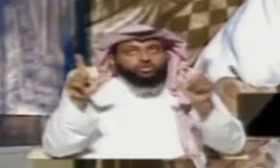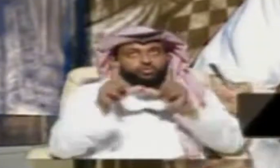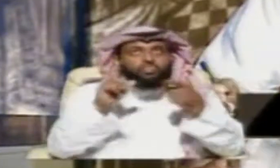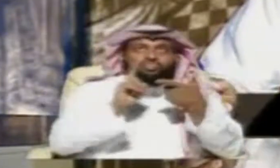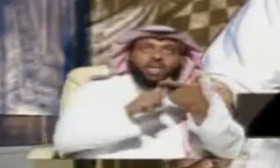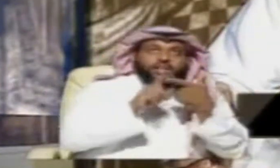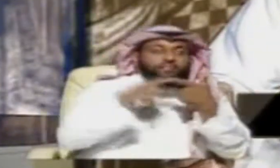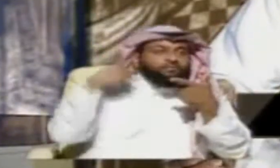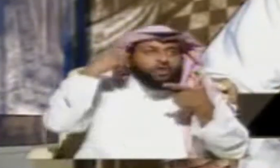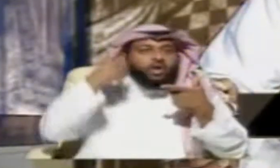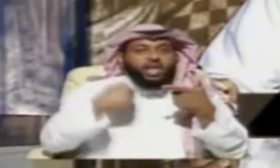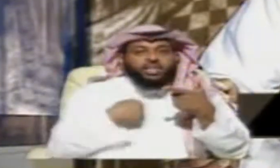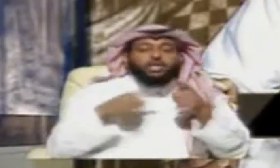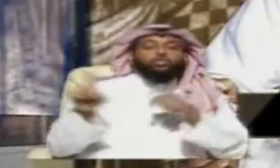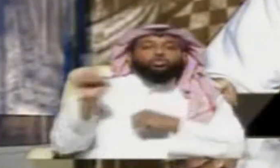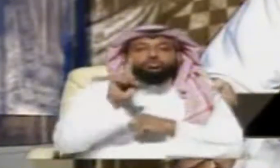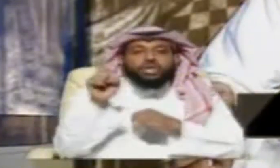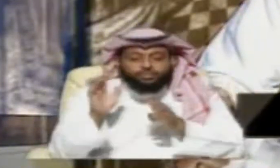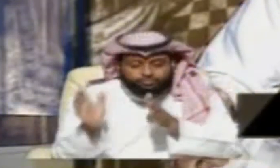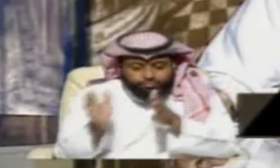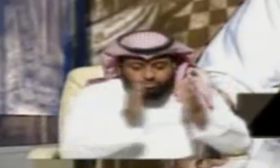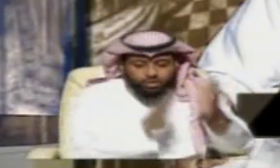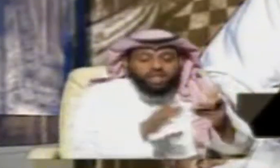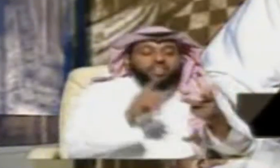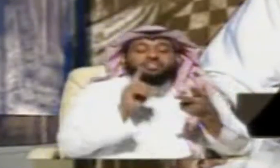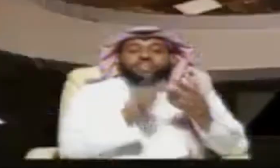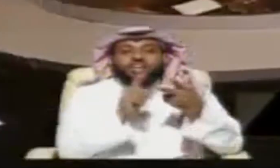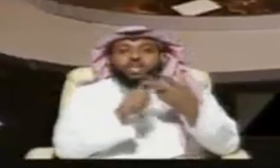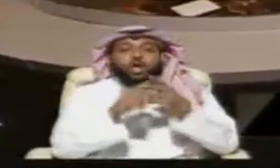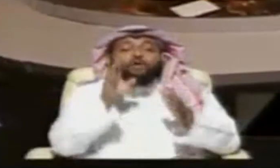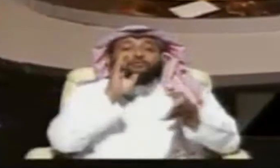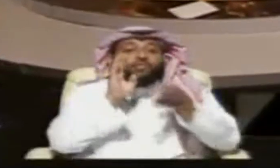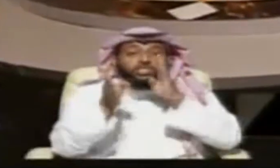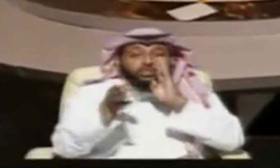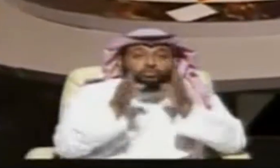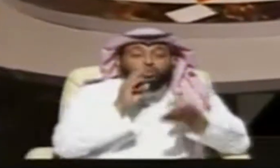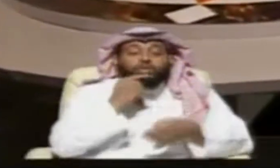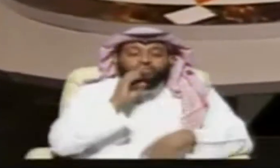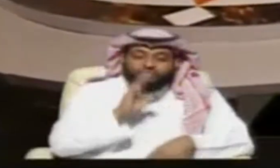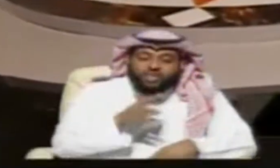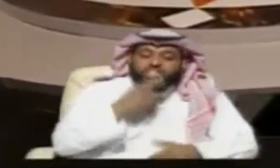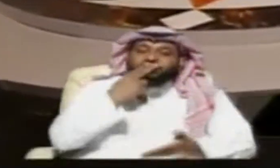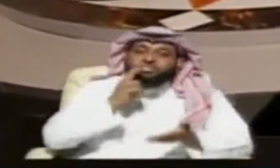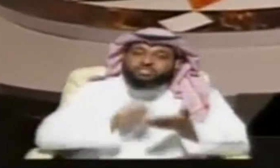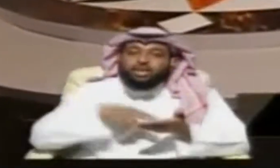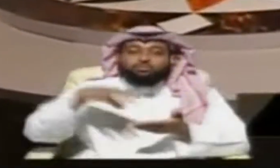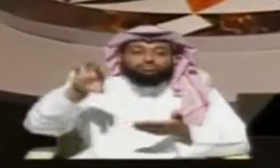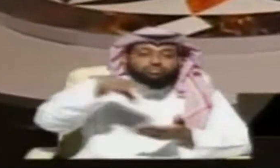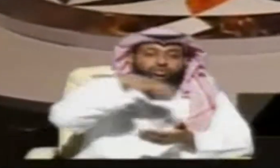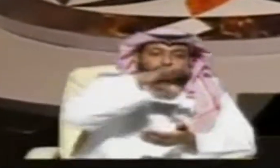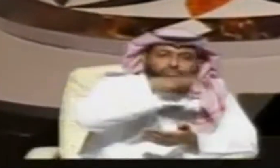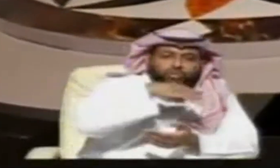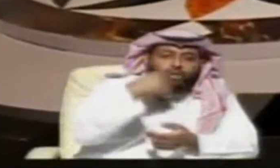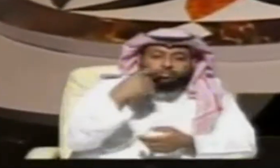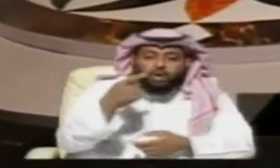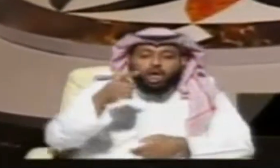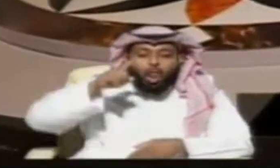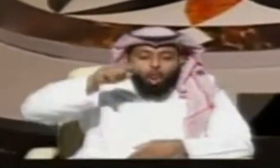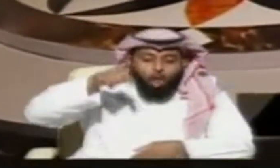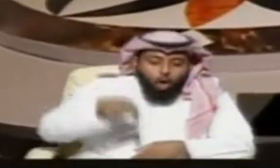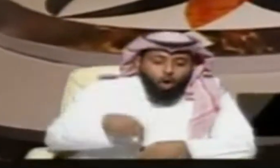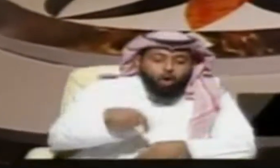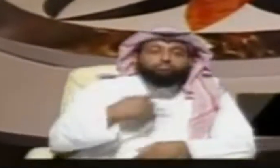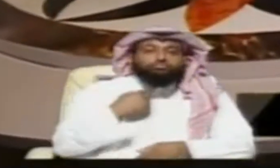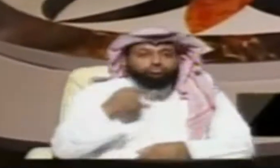في الفيسبوك بعض الأشخاص يرسلون لنا ويقولون اليوم نريد أن